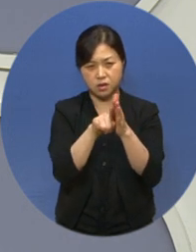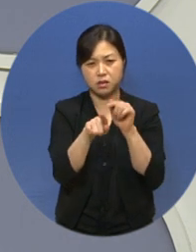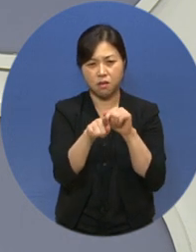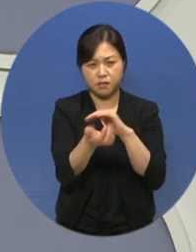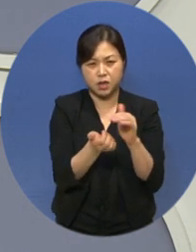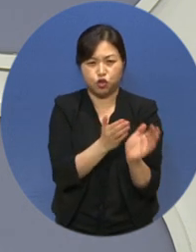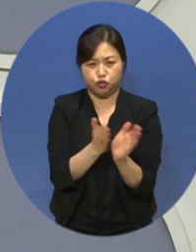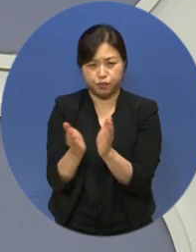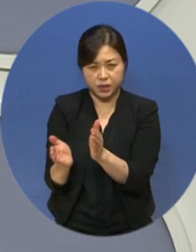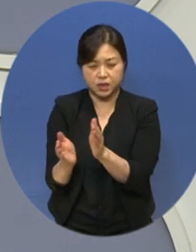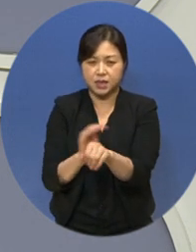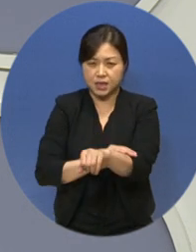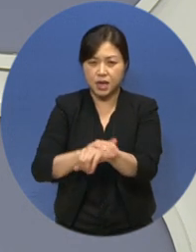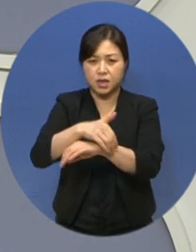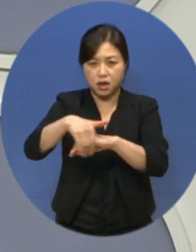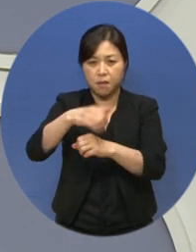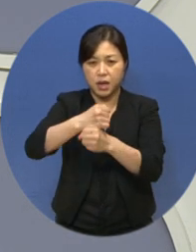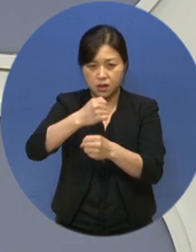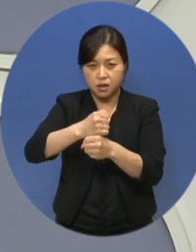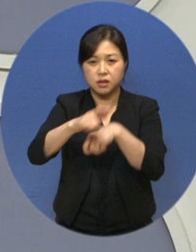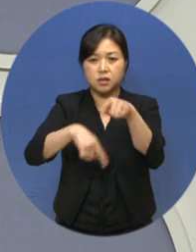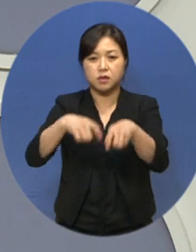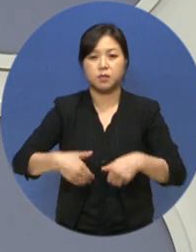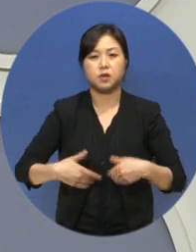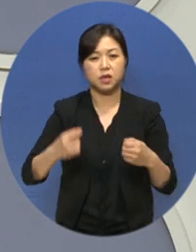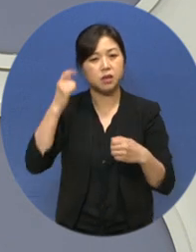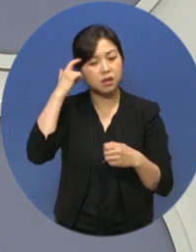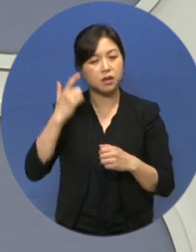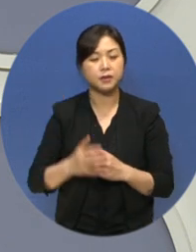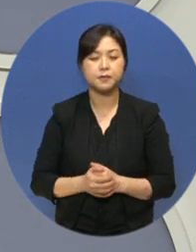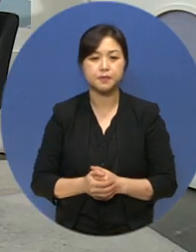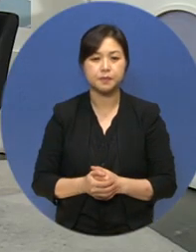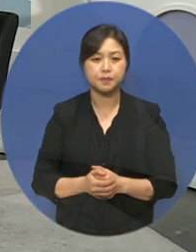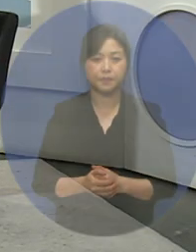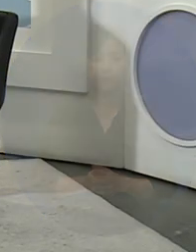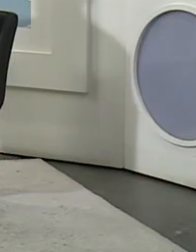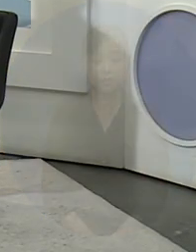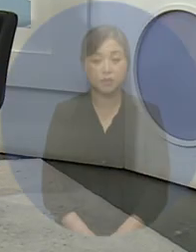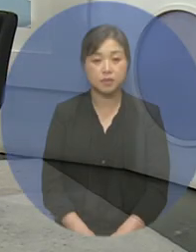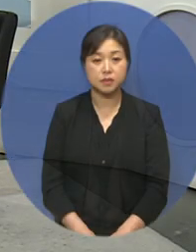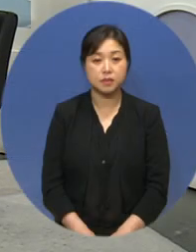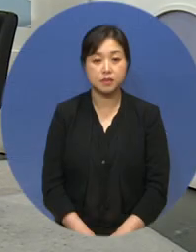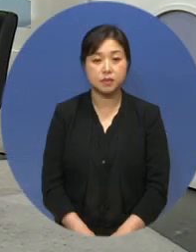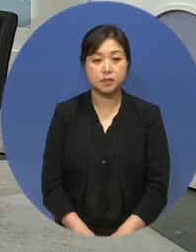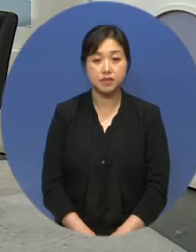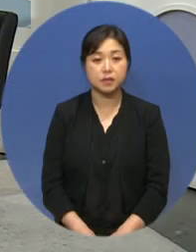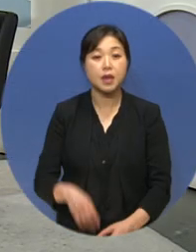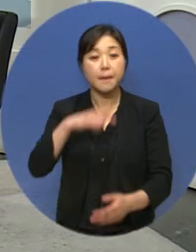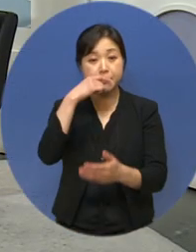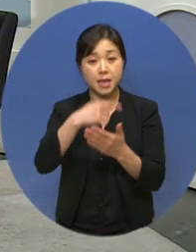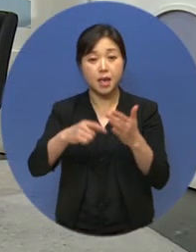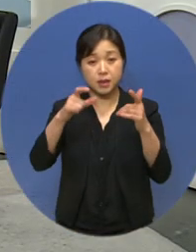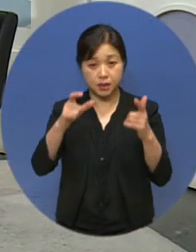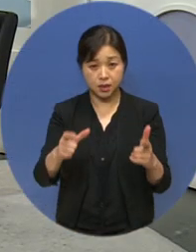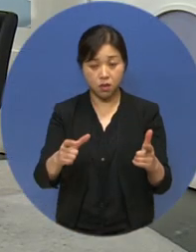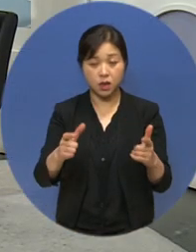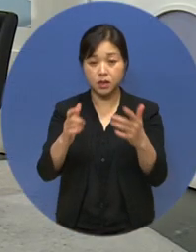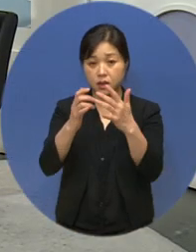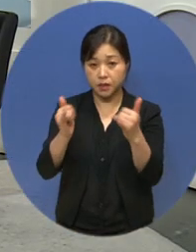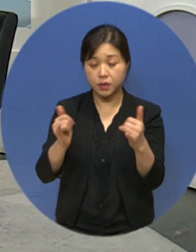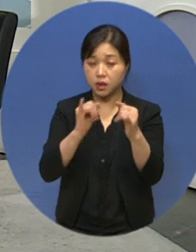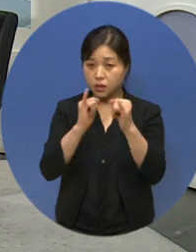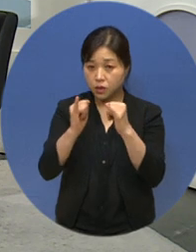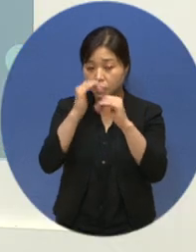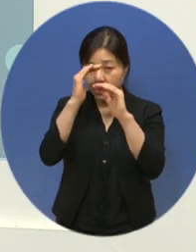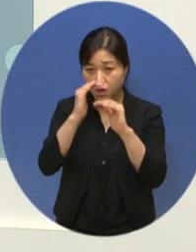게 잘 세워지고 우리가 실천의 어떤 생각을 갖고 있죠 그 피해 지역의 피해 민들의 인터뷰를 들어보면